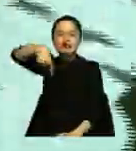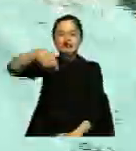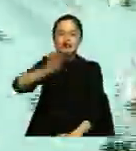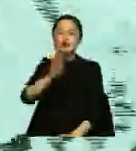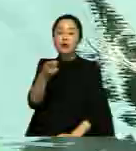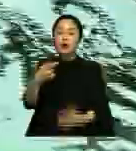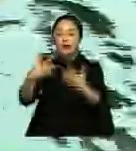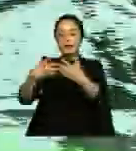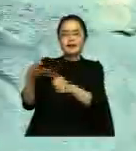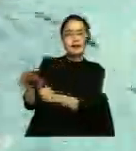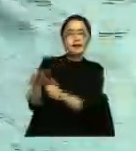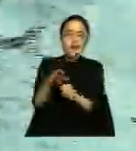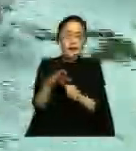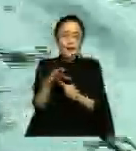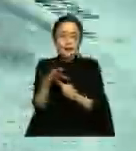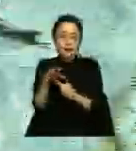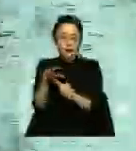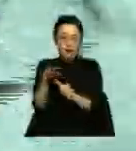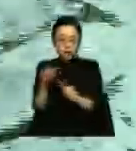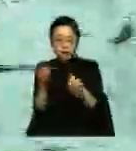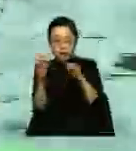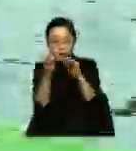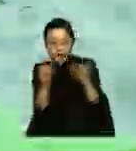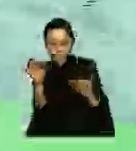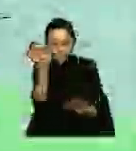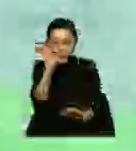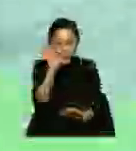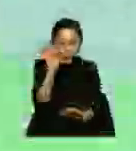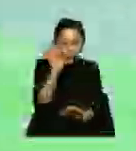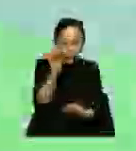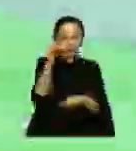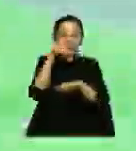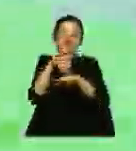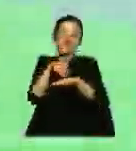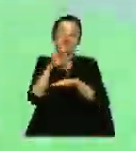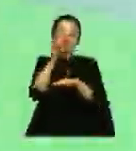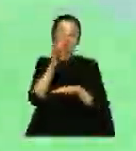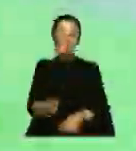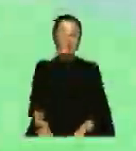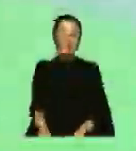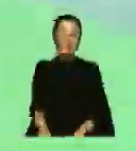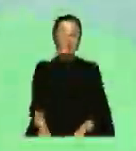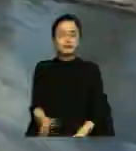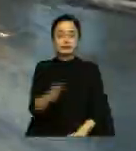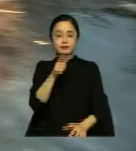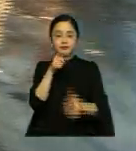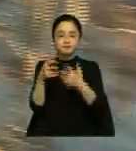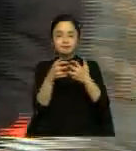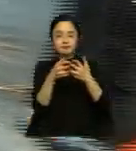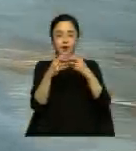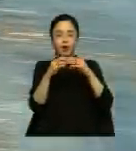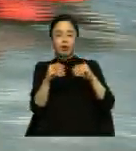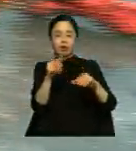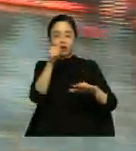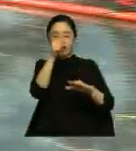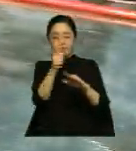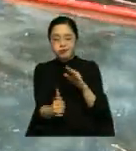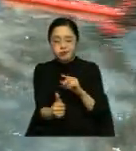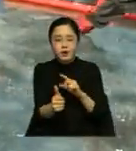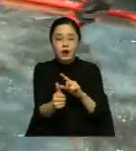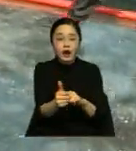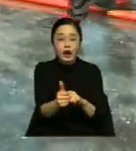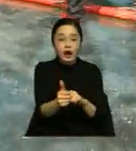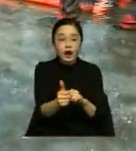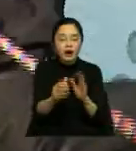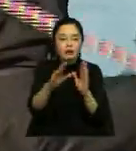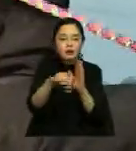아래에 실종된 사람을 찾기 위한 훈련입니다. 특히 얼음이 깨지면서 물에 빠졌을 경우 무리하게 탈출을